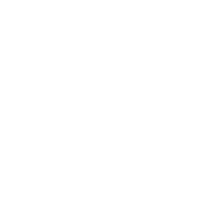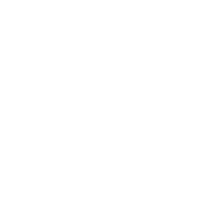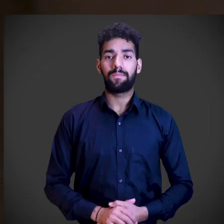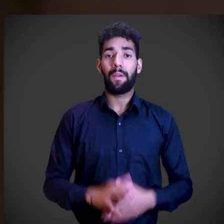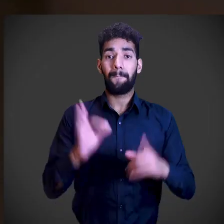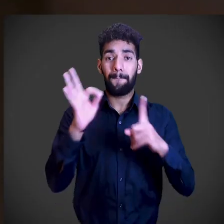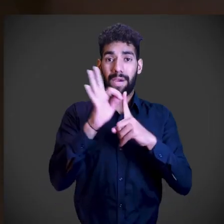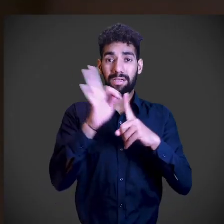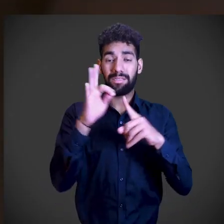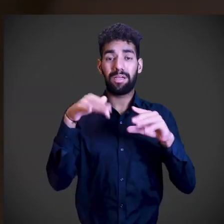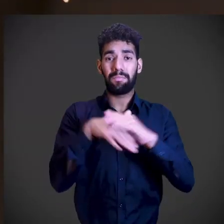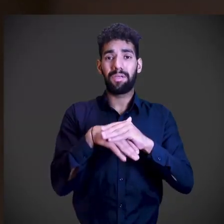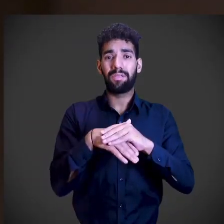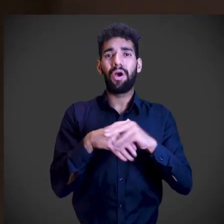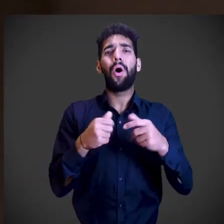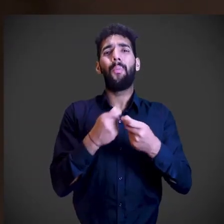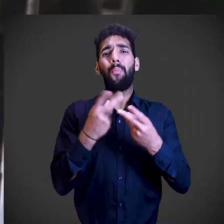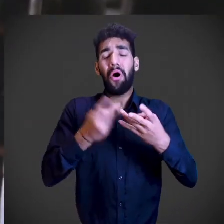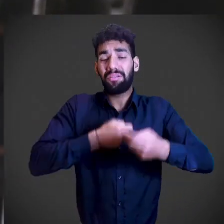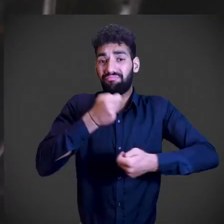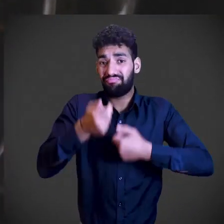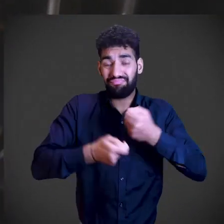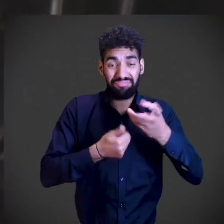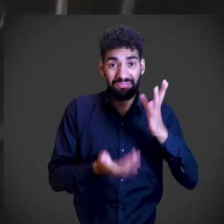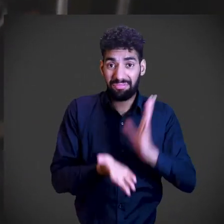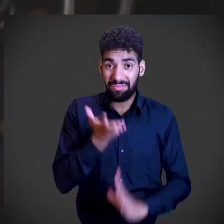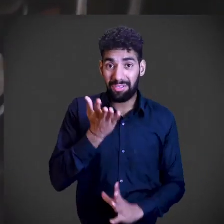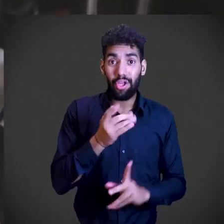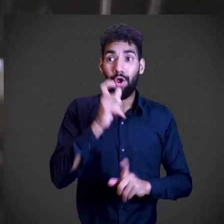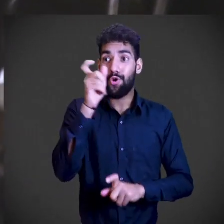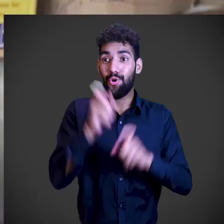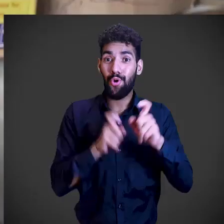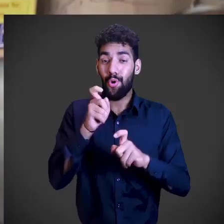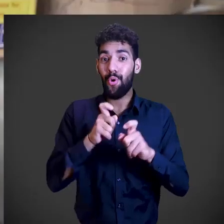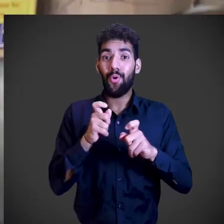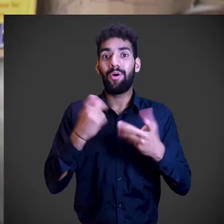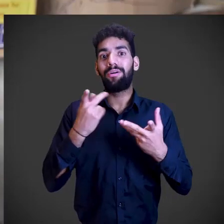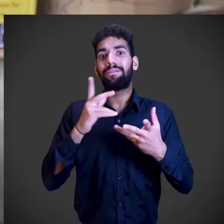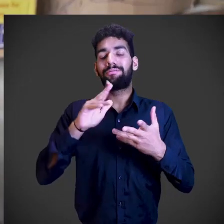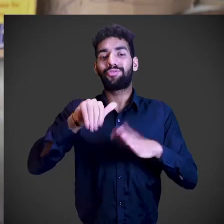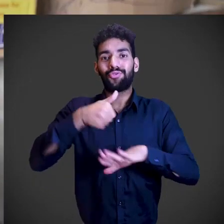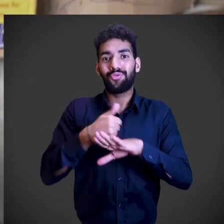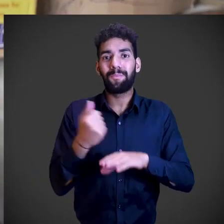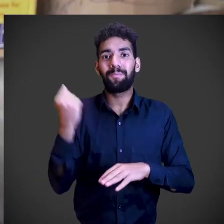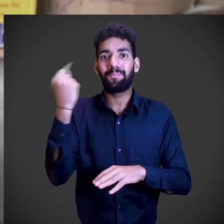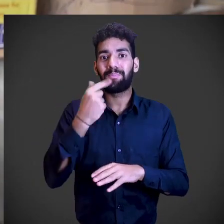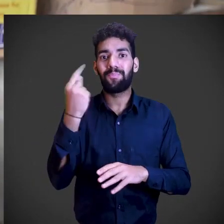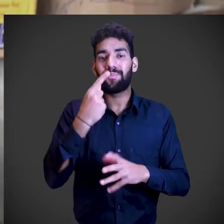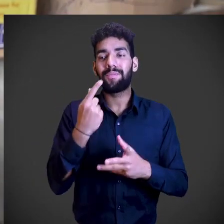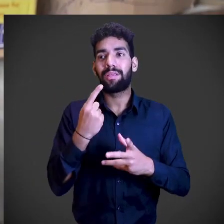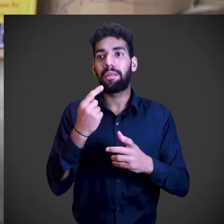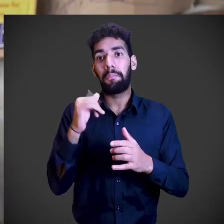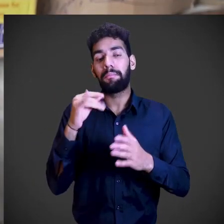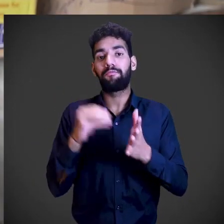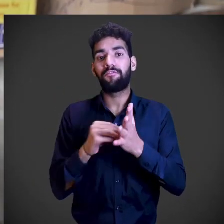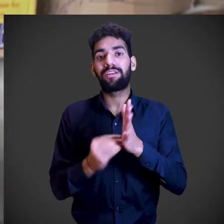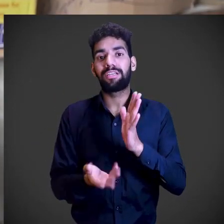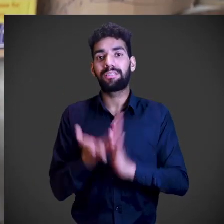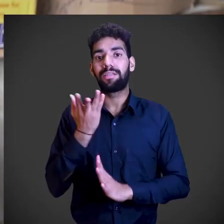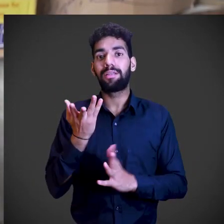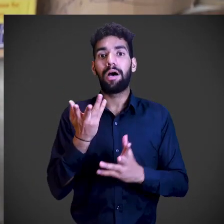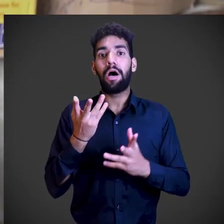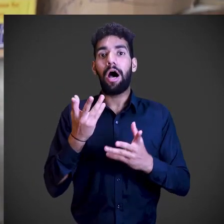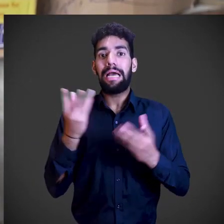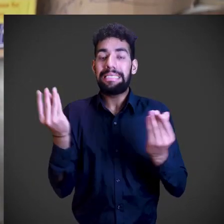पाकिस्तान में जितने मैन्युफैक्चर वगैरह ज़्यादा होंगे, इतनी तादाद में लोगों को रोज़गार का जो है मौका ज़्यादा मिलेगा, लोगों को सहूलियात ज़्यादा